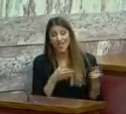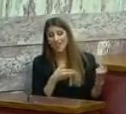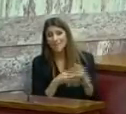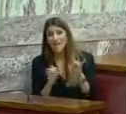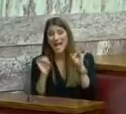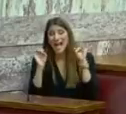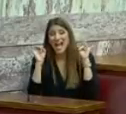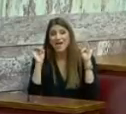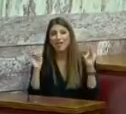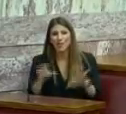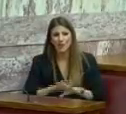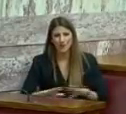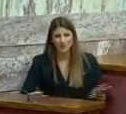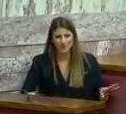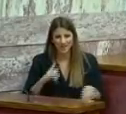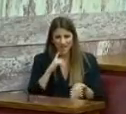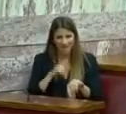Η Βουλή.